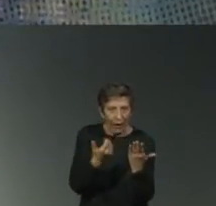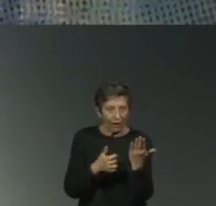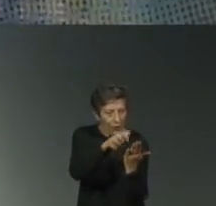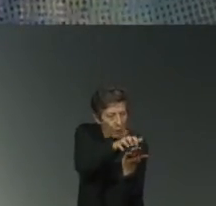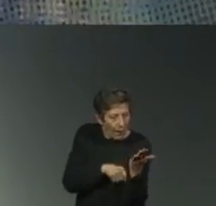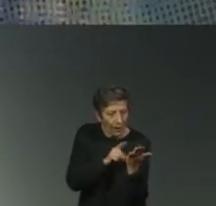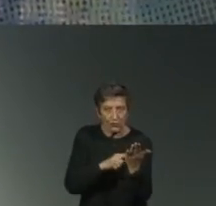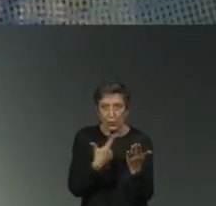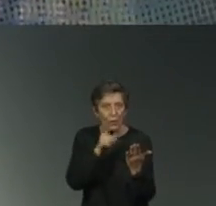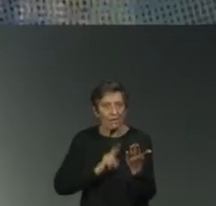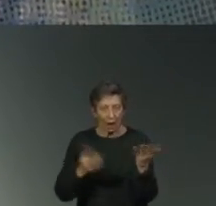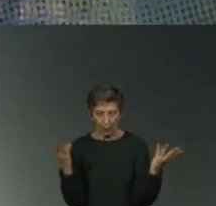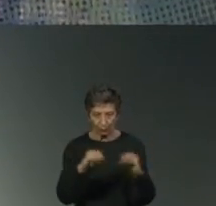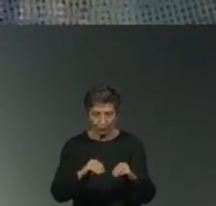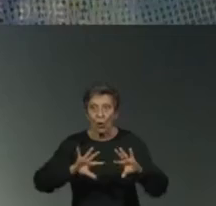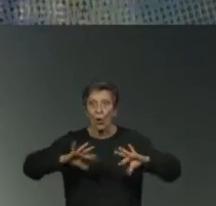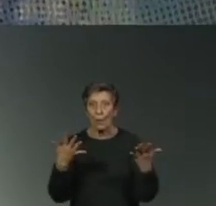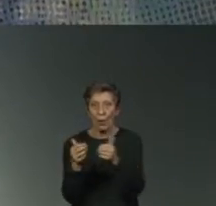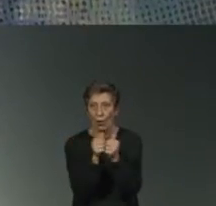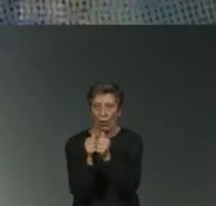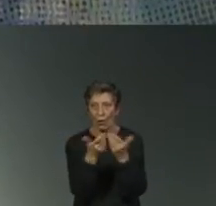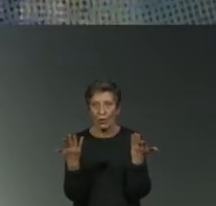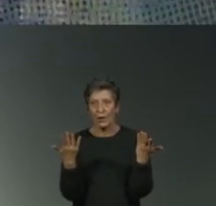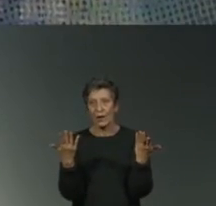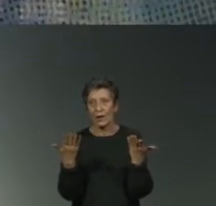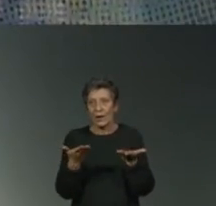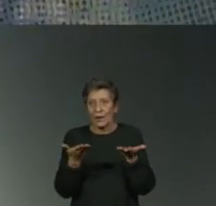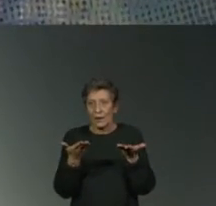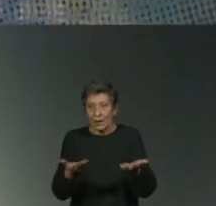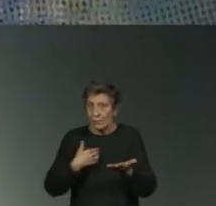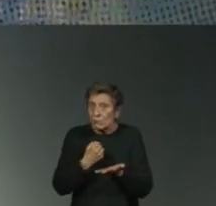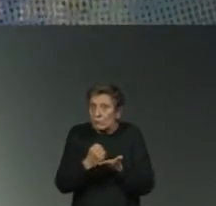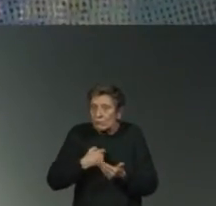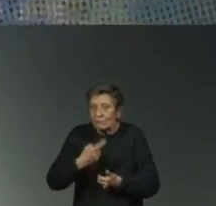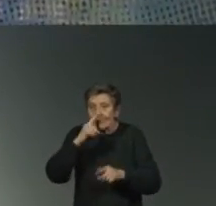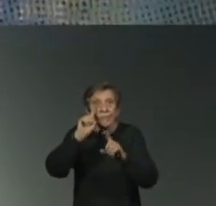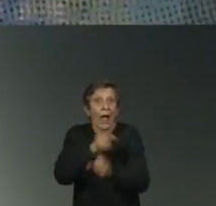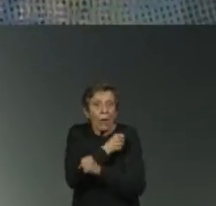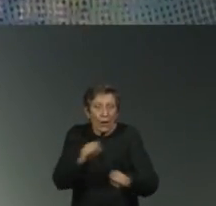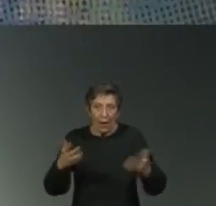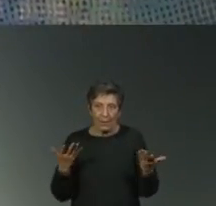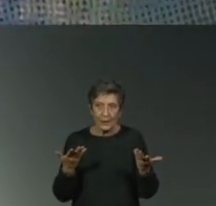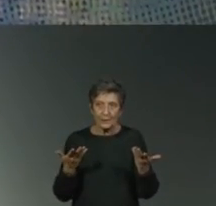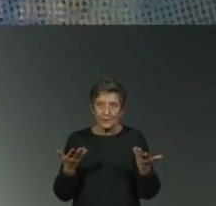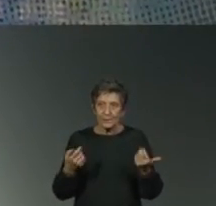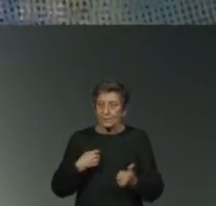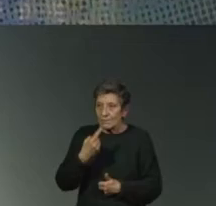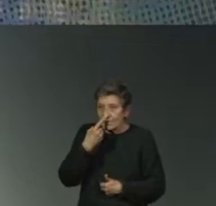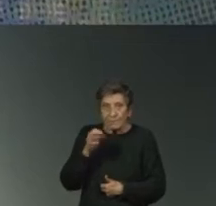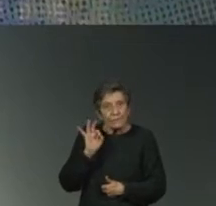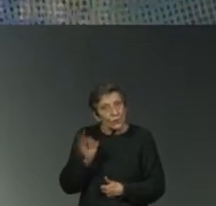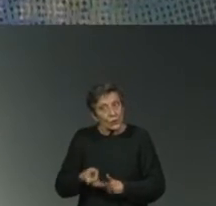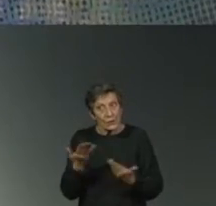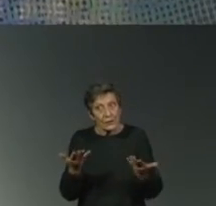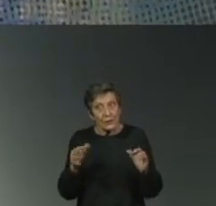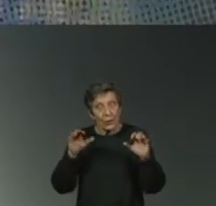ces deux femmes. C'est vrai que j'ai trouvé ça incroyable. Je me suis dit que c'était de nature à transmettre à